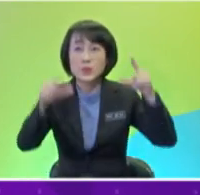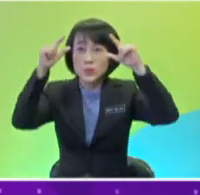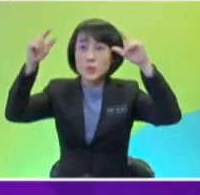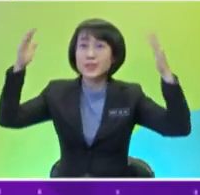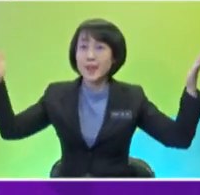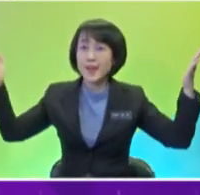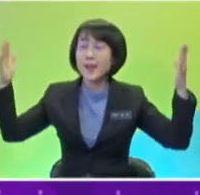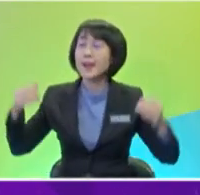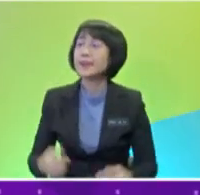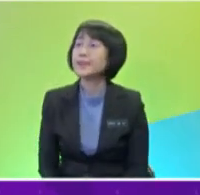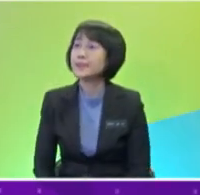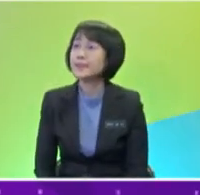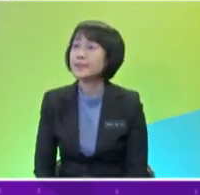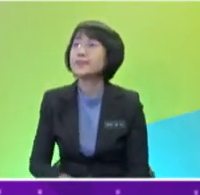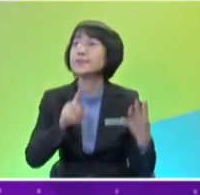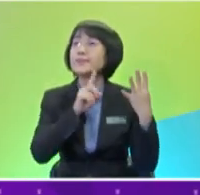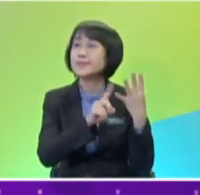Guru Besar